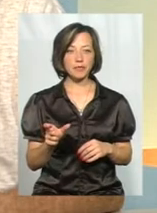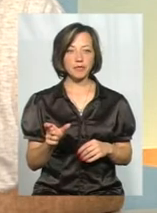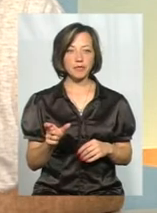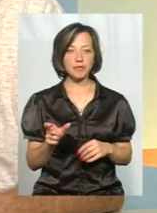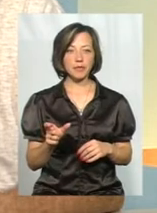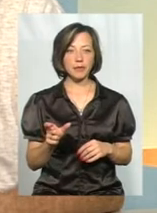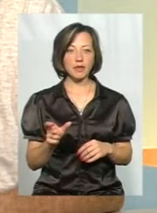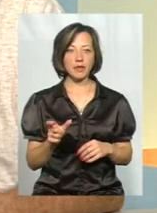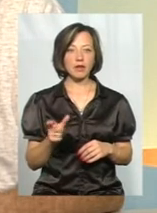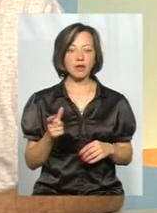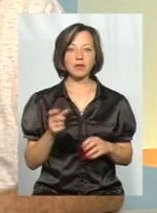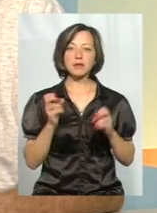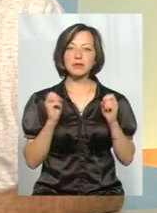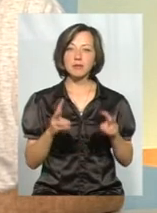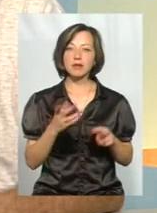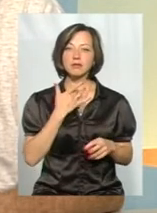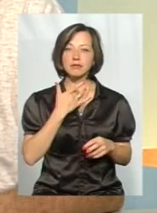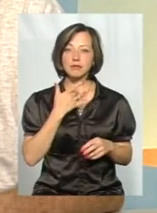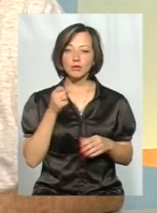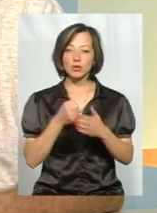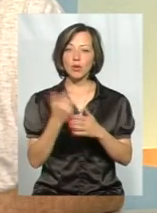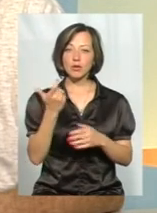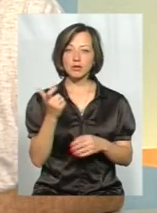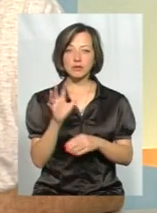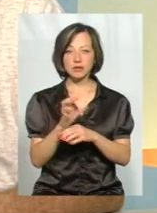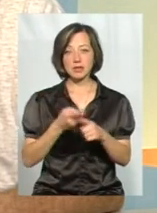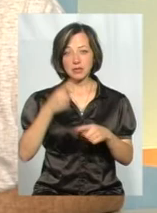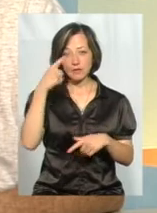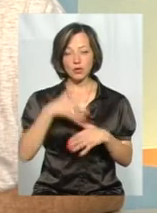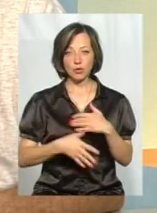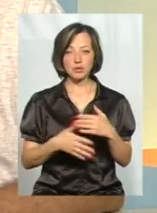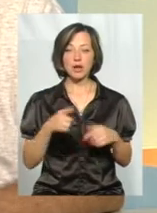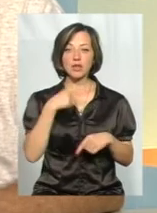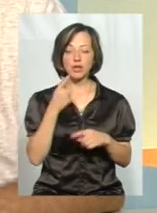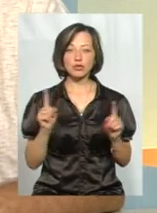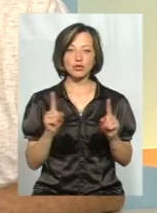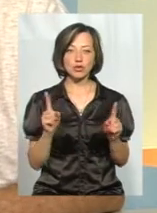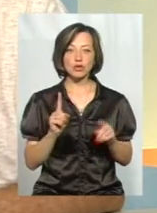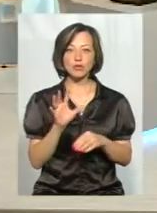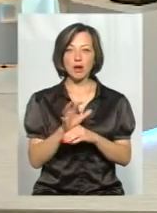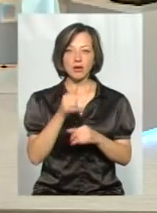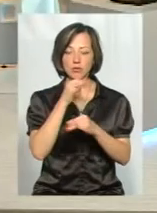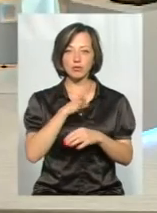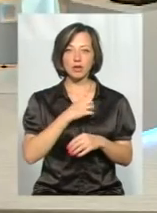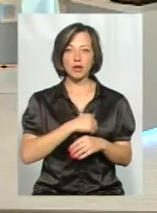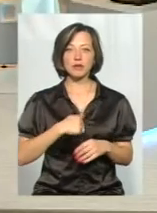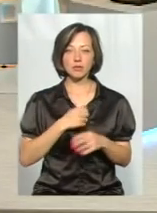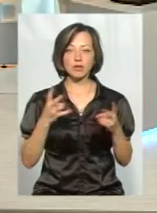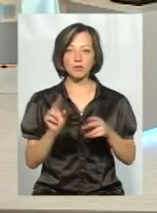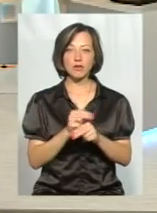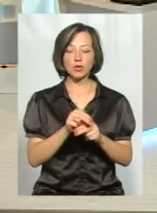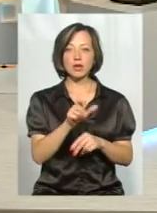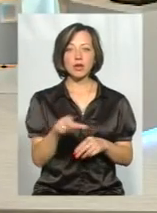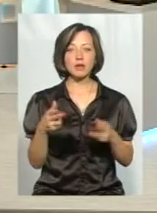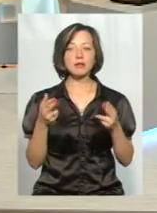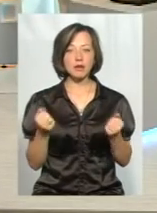роблячи зауваження, також є небезпечно. Це свідомість. Тому казати, що собака не може бути агресивною, потрібно виховувати людей,